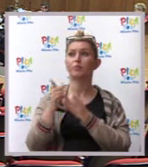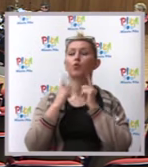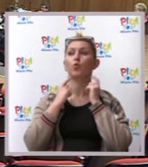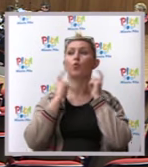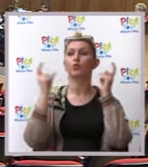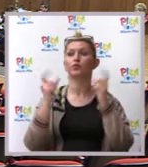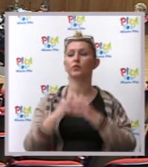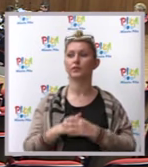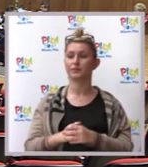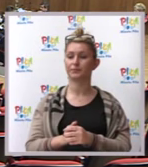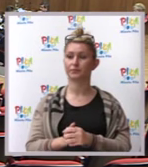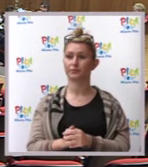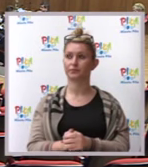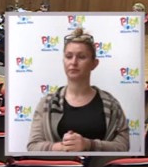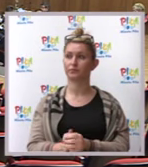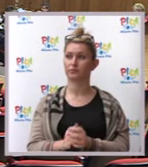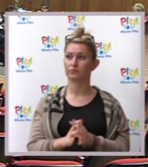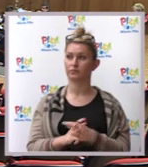głosowania.